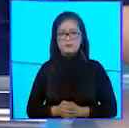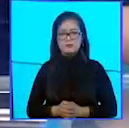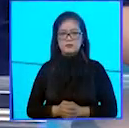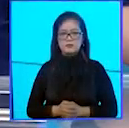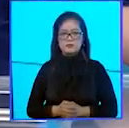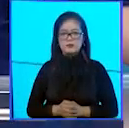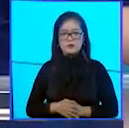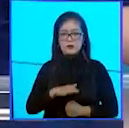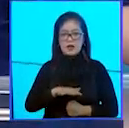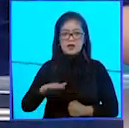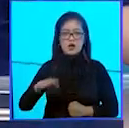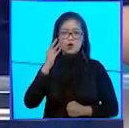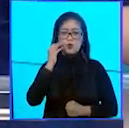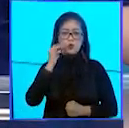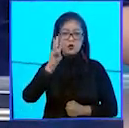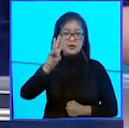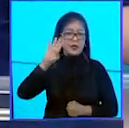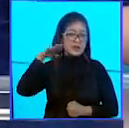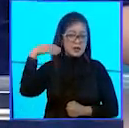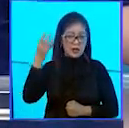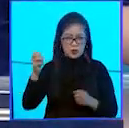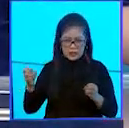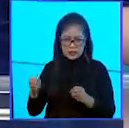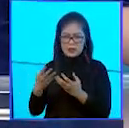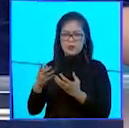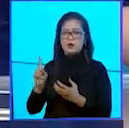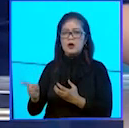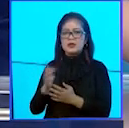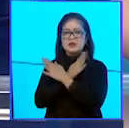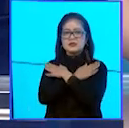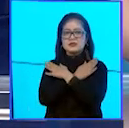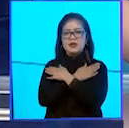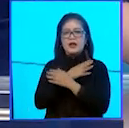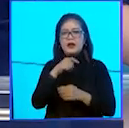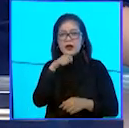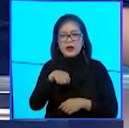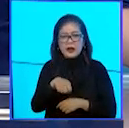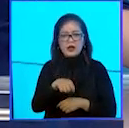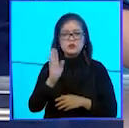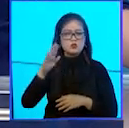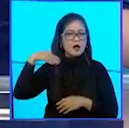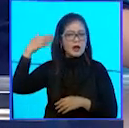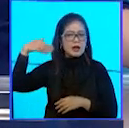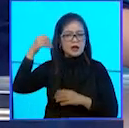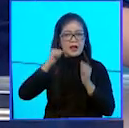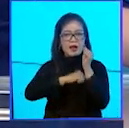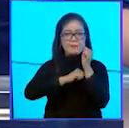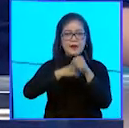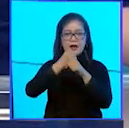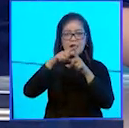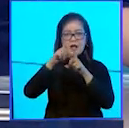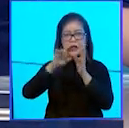Kita mulai informasi pertama, pemirsa. Balita umur 3 tahun yang ditemukan bersama jasad neneknya selama berhari-hari di Kelapa Gading, Jakarta Utara telah dibawa